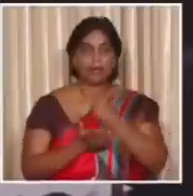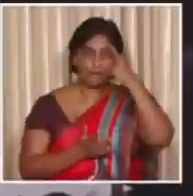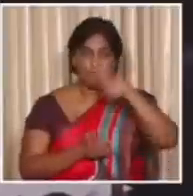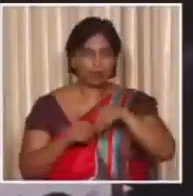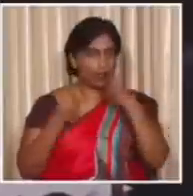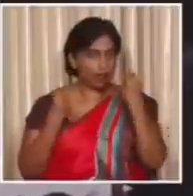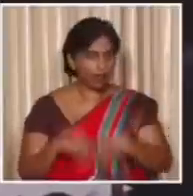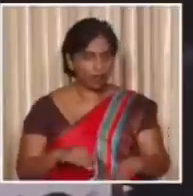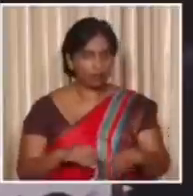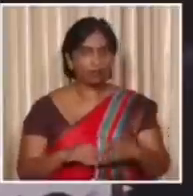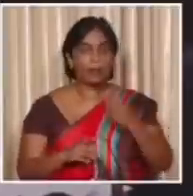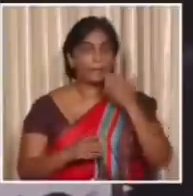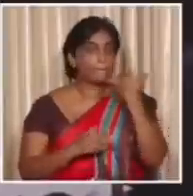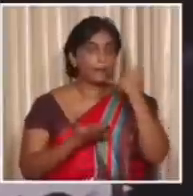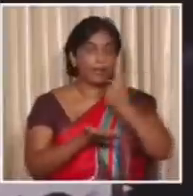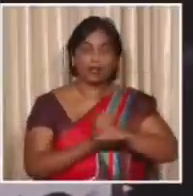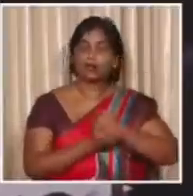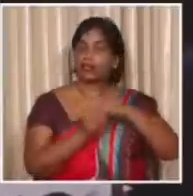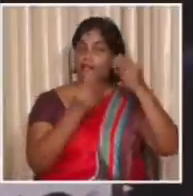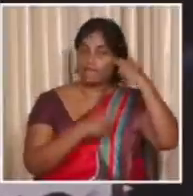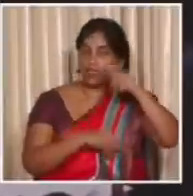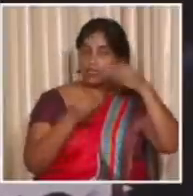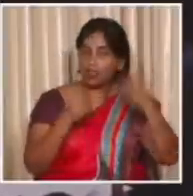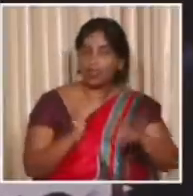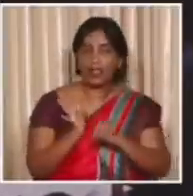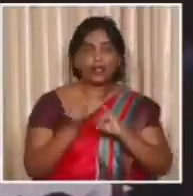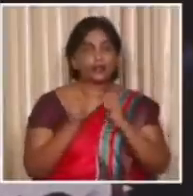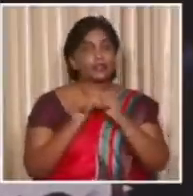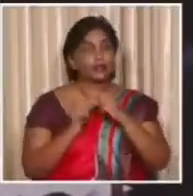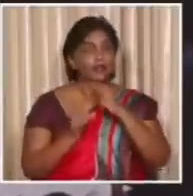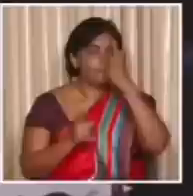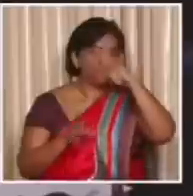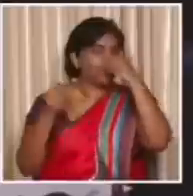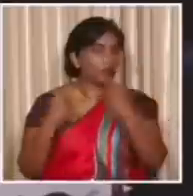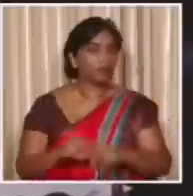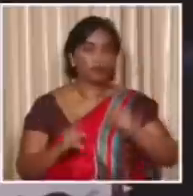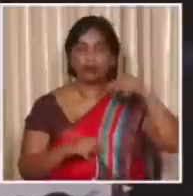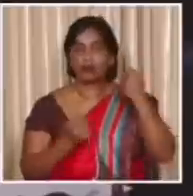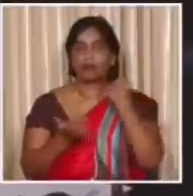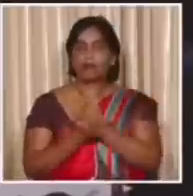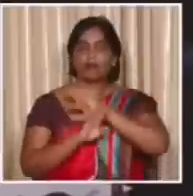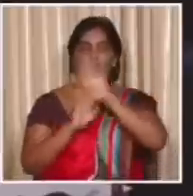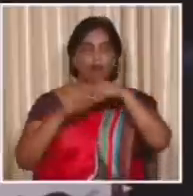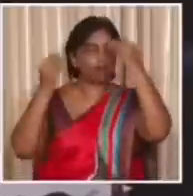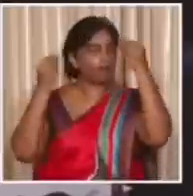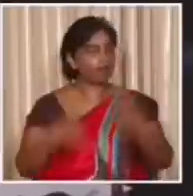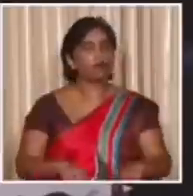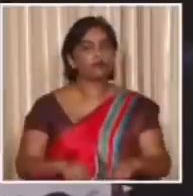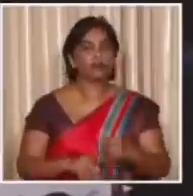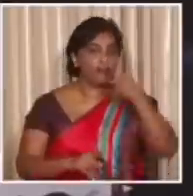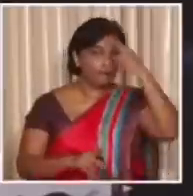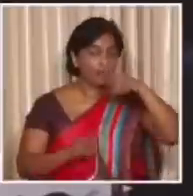බිඳවැටුනොත් මහජන බැංකුව කෙරෙහි විශ්වාසය බිඳවැටුනොත් ඉතිග්‍රීම් බැංකුව කෙරෙහි විශ්වාසය බිඳවැටුනොත් පහුවදාට මේ බැංකු පද්ධතිය කඩාවැටෙනවා